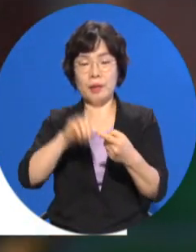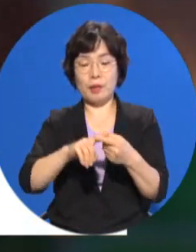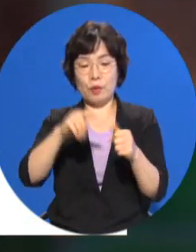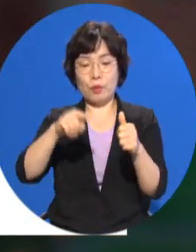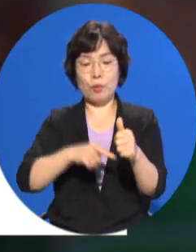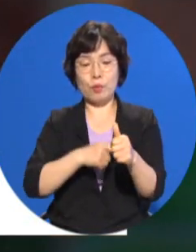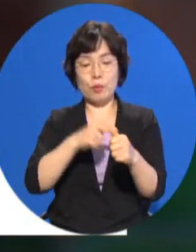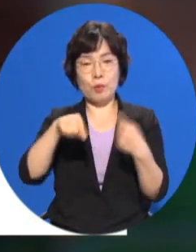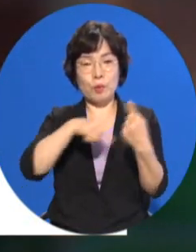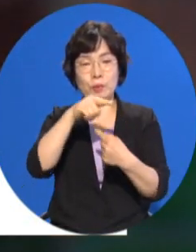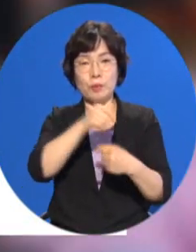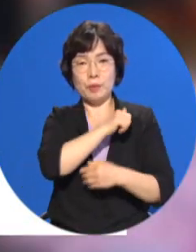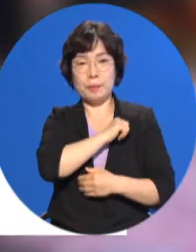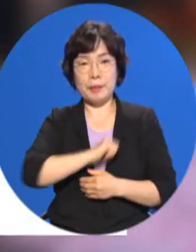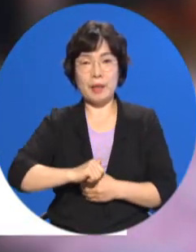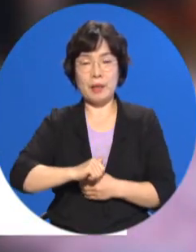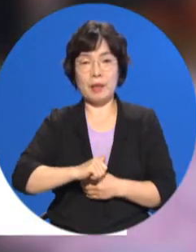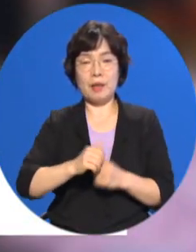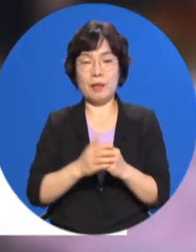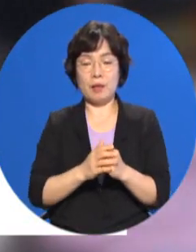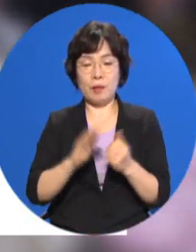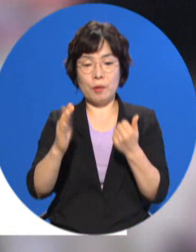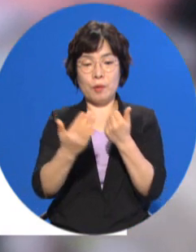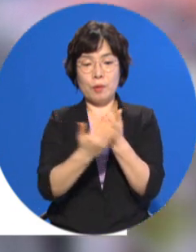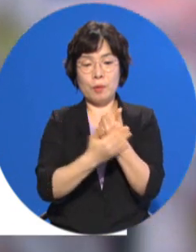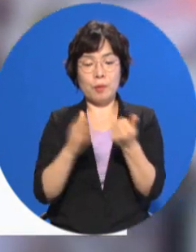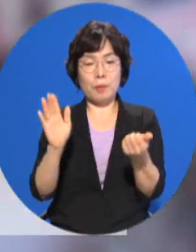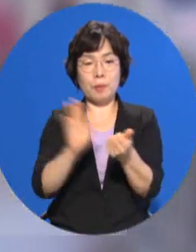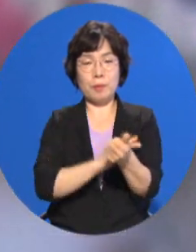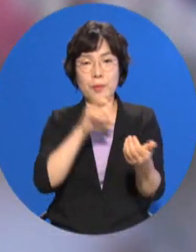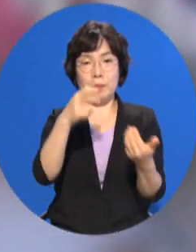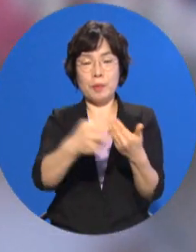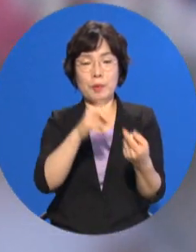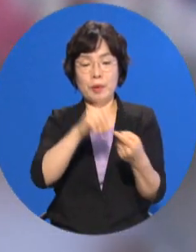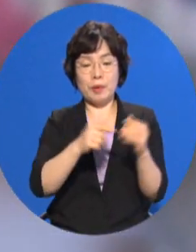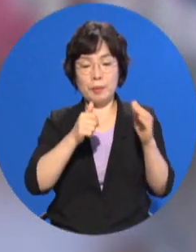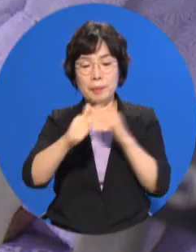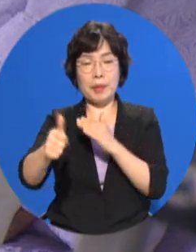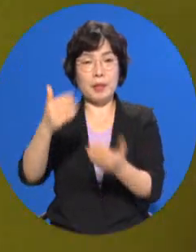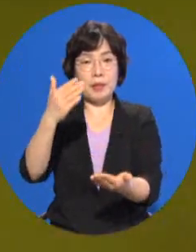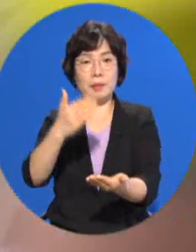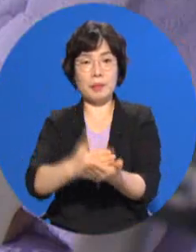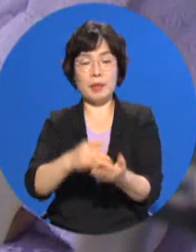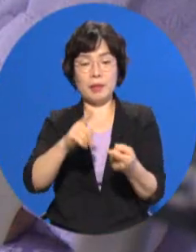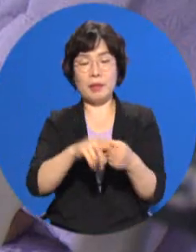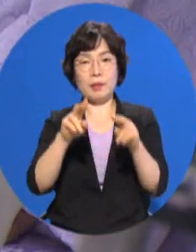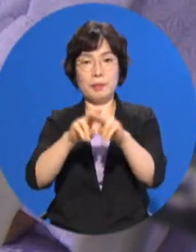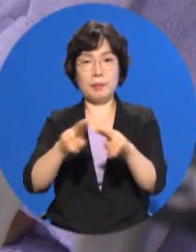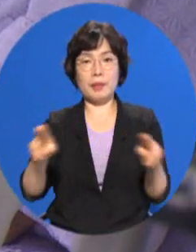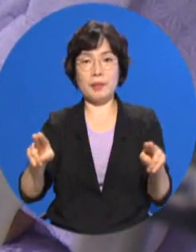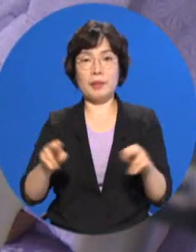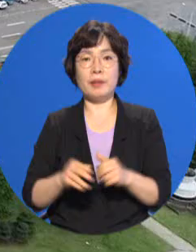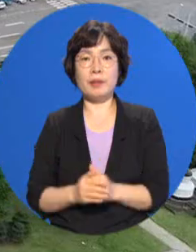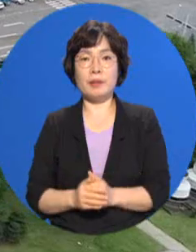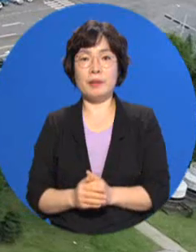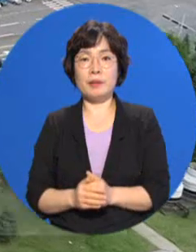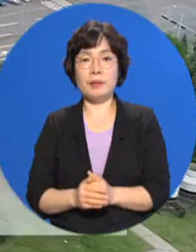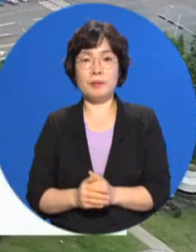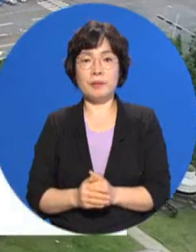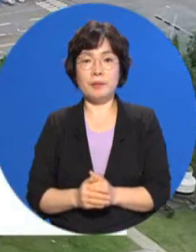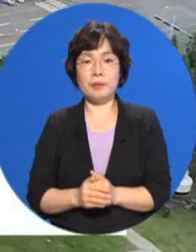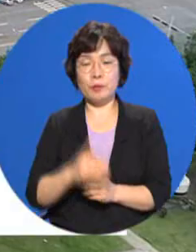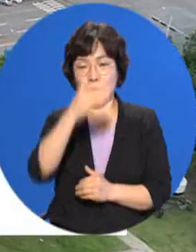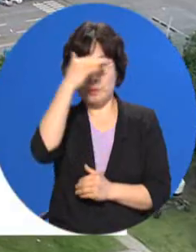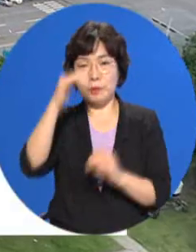운영 자제로 완화했고 요양병원 입원 환자에 대한 외출 금지 명령 등도 해제했습니다. 비록